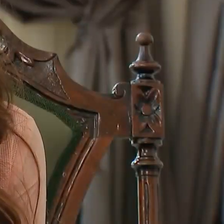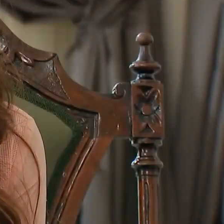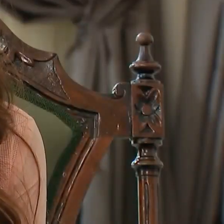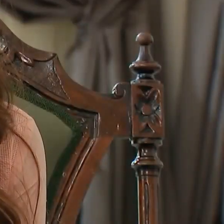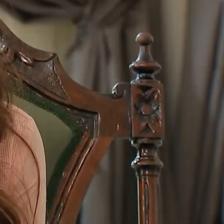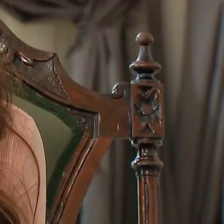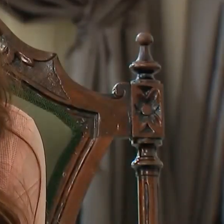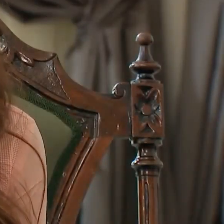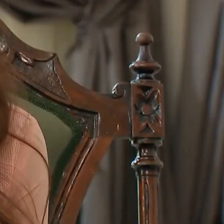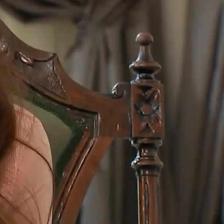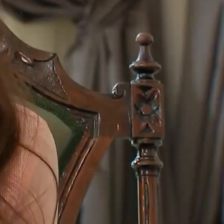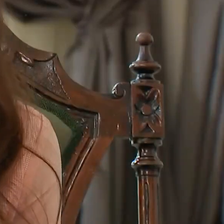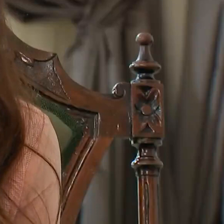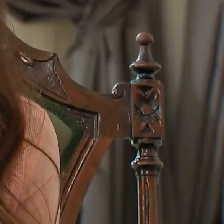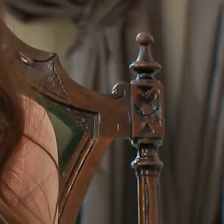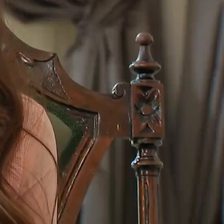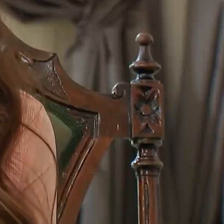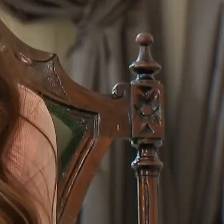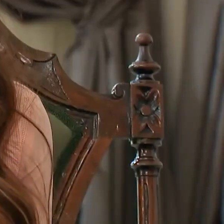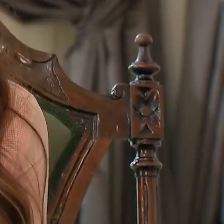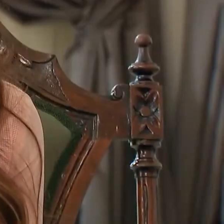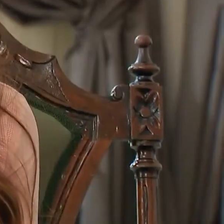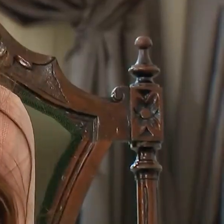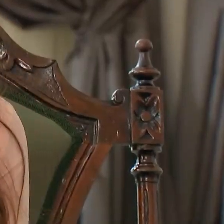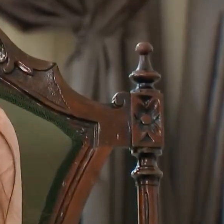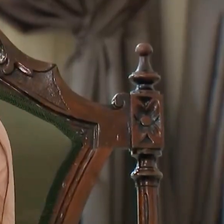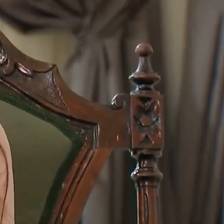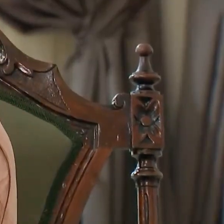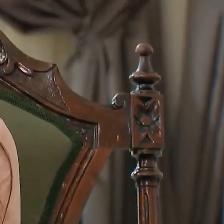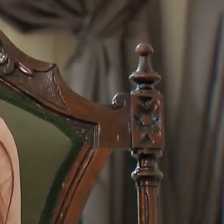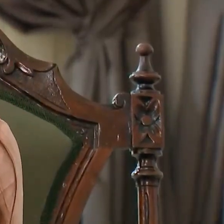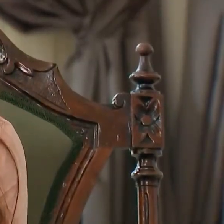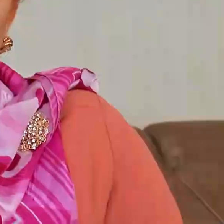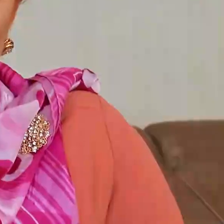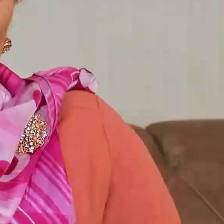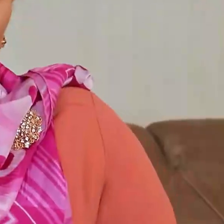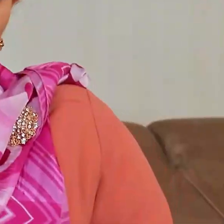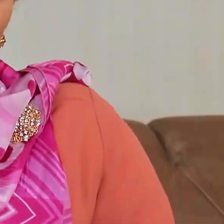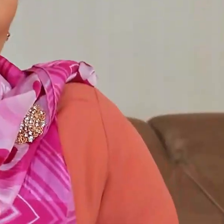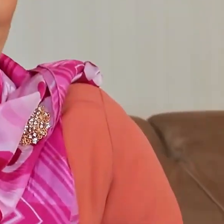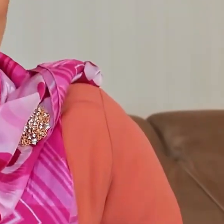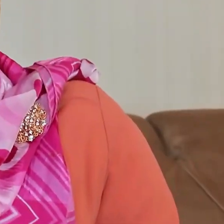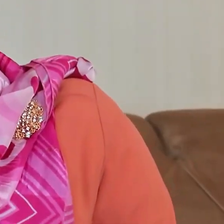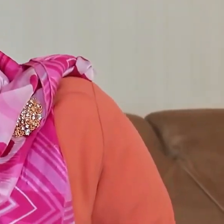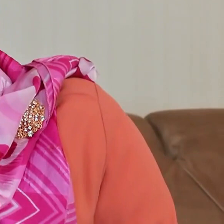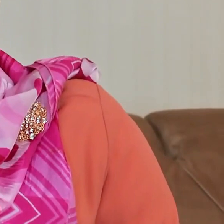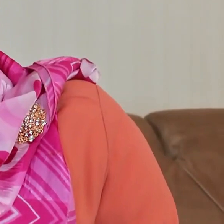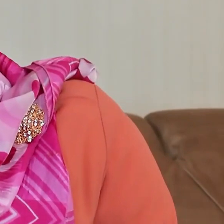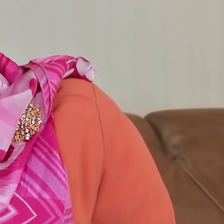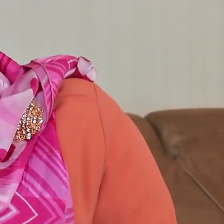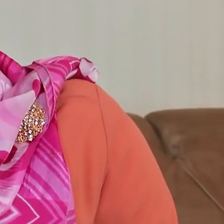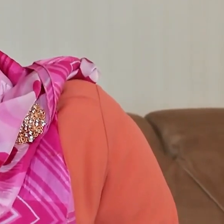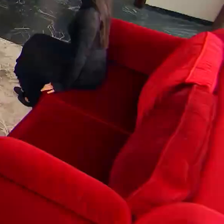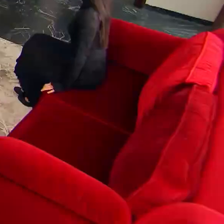Ayşe içi şişmiş bir sıkıntıyla iç çekti. Cevriye sürekli kaş kaldırıp dudak büzerek durumu daha da vahim bir havaya